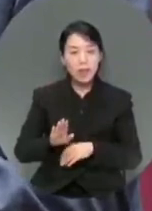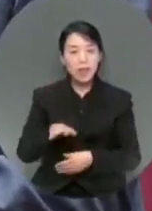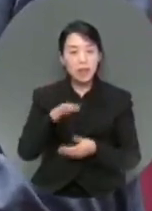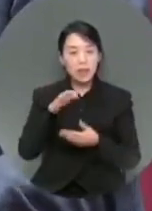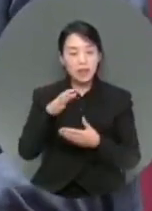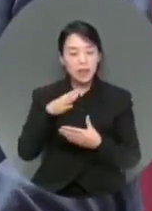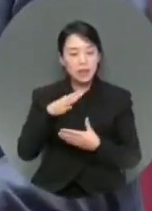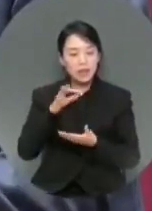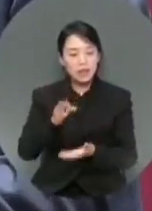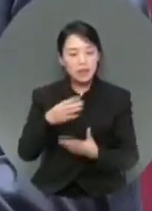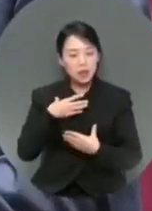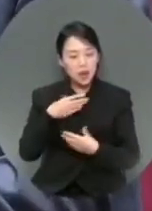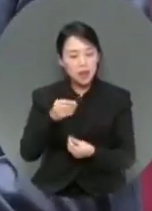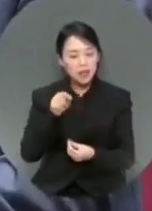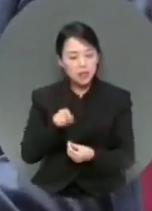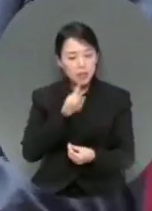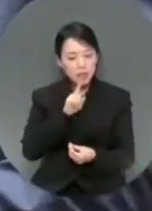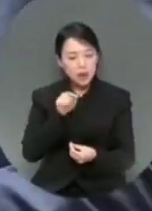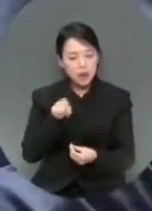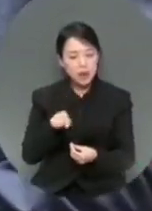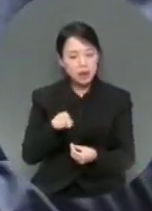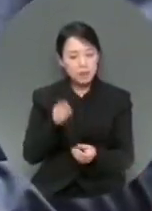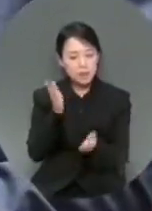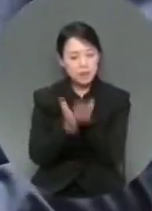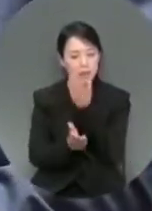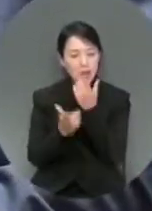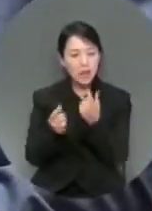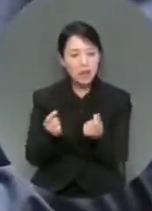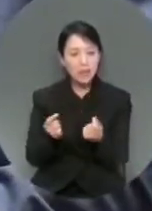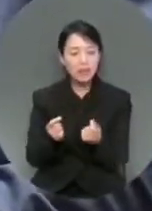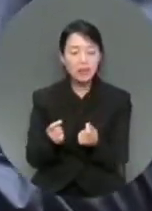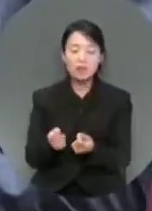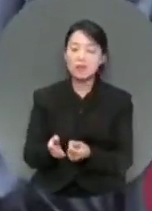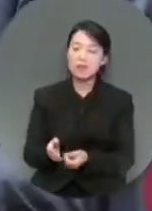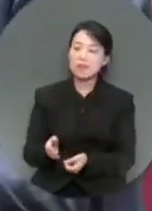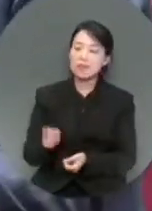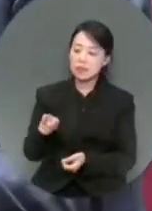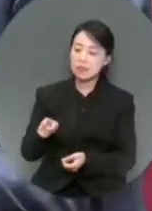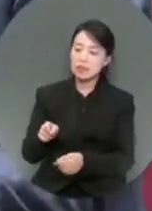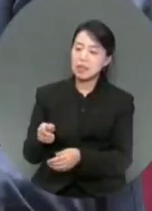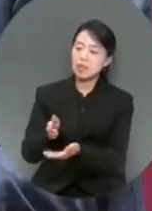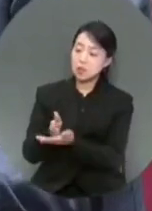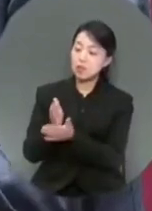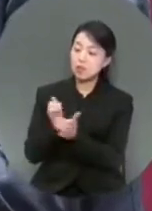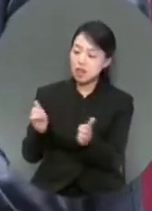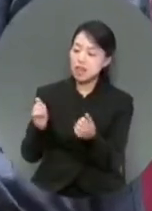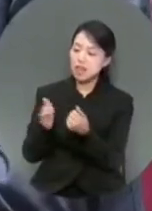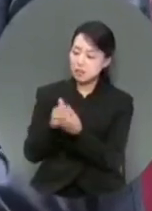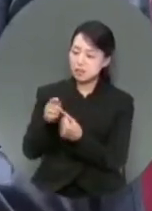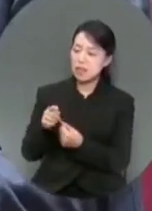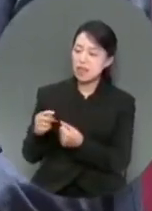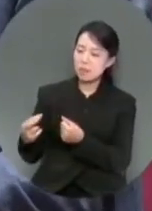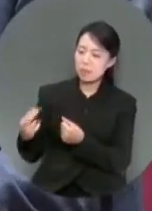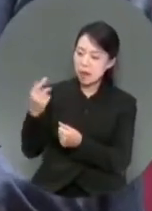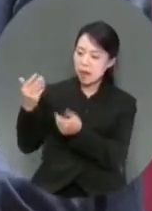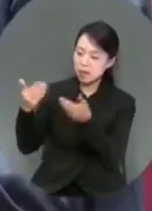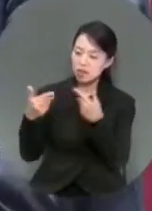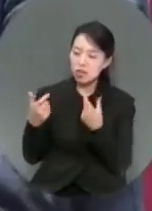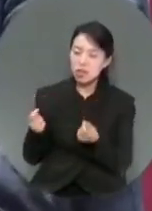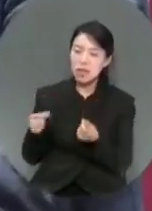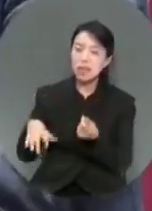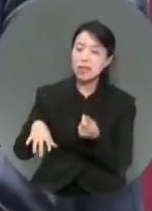하는 건 자기 모순 아닙니까? 예, 존경하는 의원님, 뭐 전문가시니까 잘 지적을 해 주셨습니다. 저희들이 왜 고민을 안 했겠습니까? 저희들 처음에 할